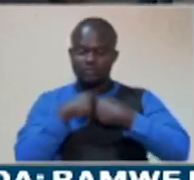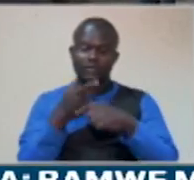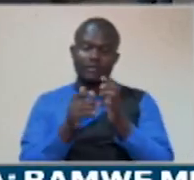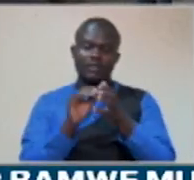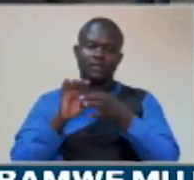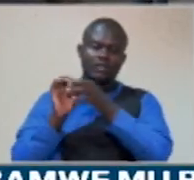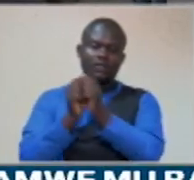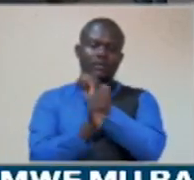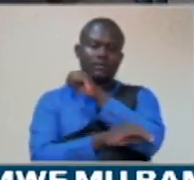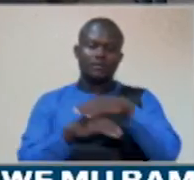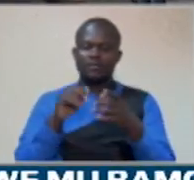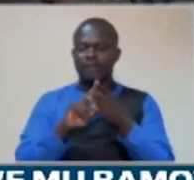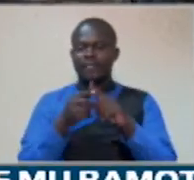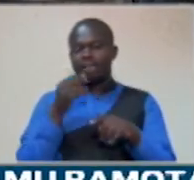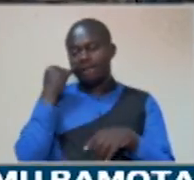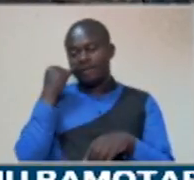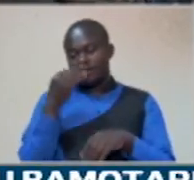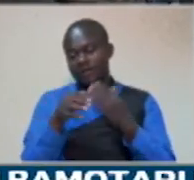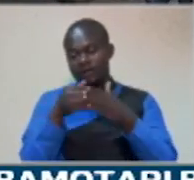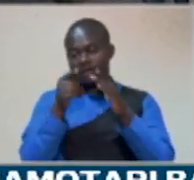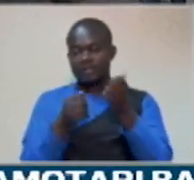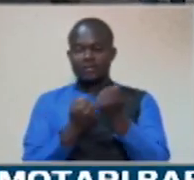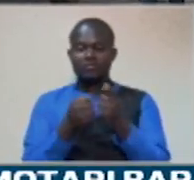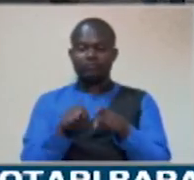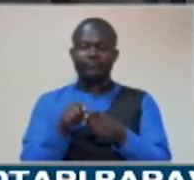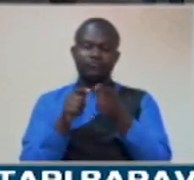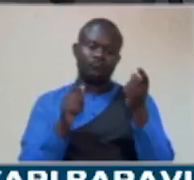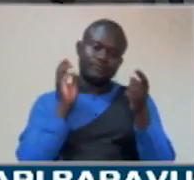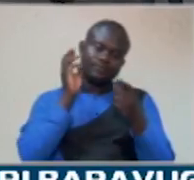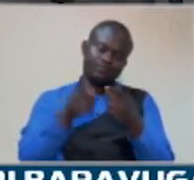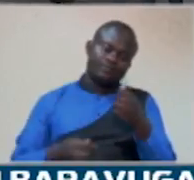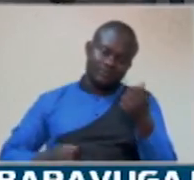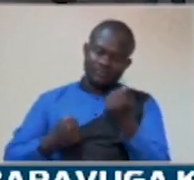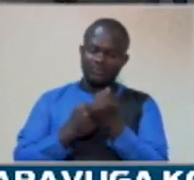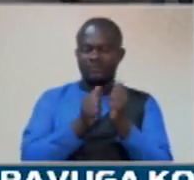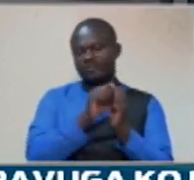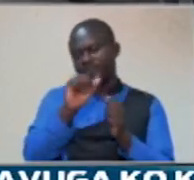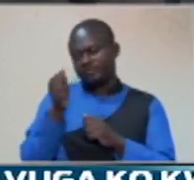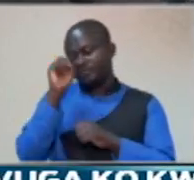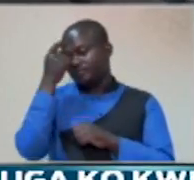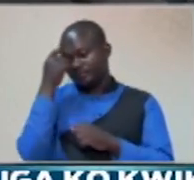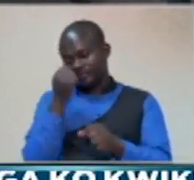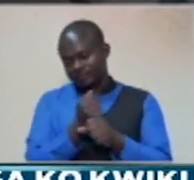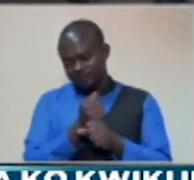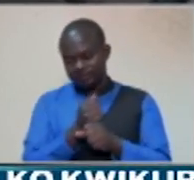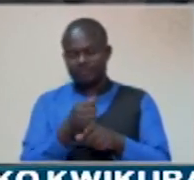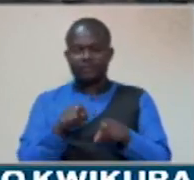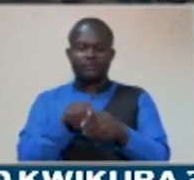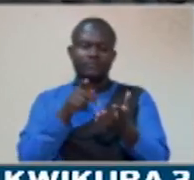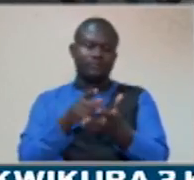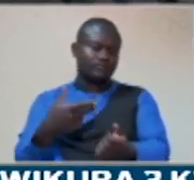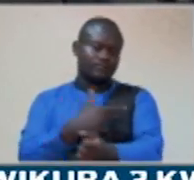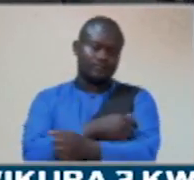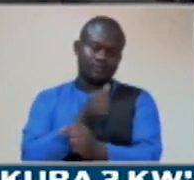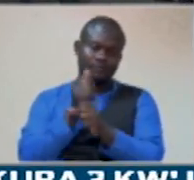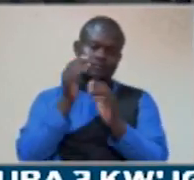n'ibihugu by'inshuti. Iyo rero habonetse inkunga nkingi izayunganira ibindi guverinoma iba yakoze nko kugura inkingo,